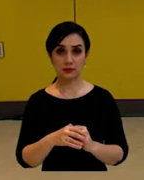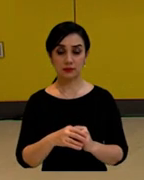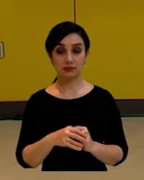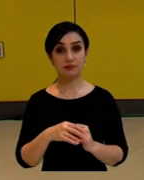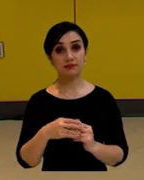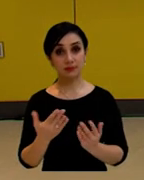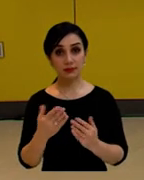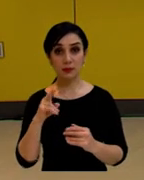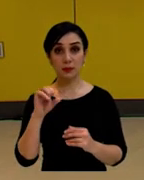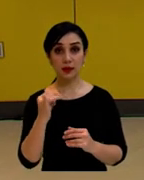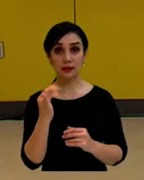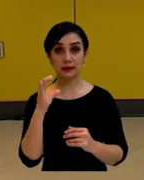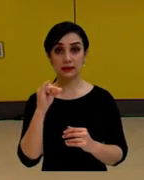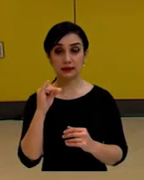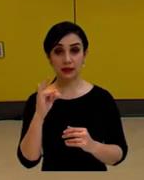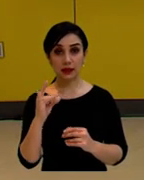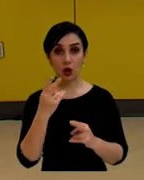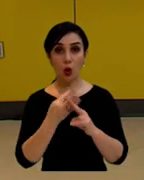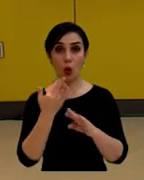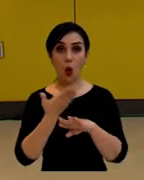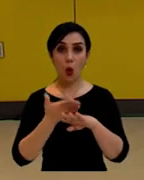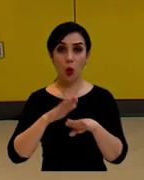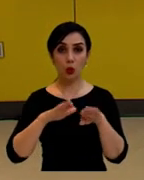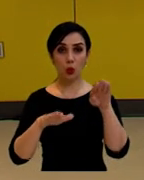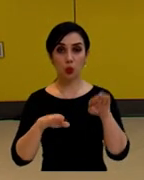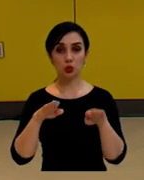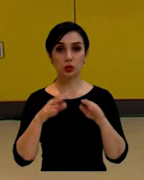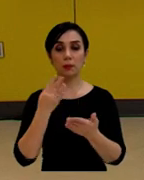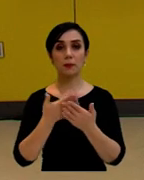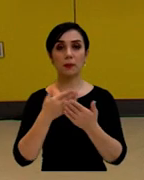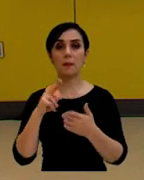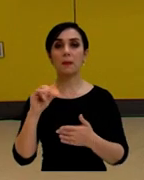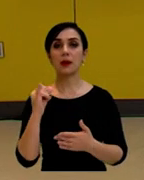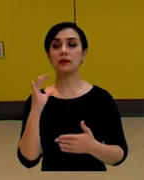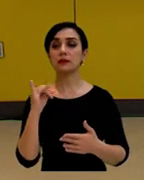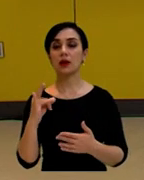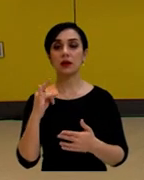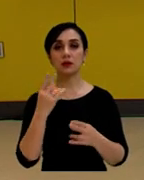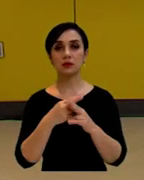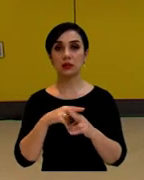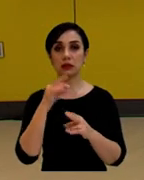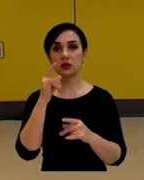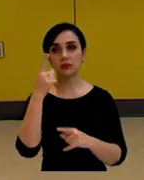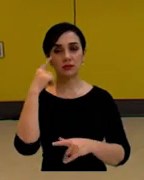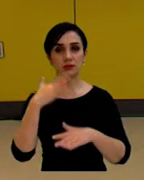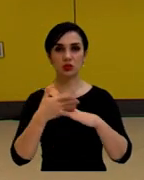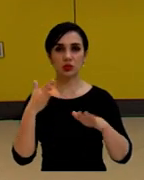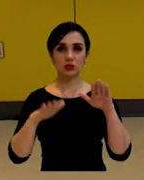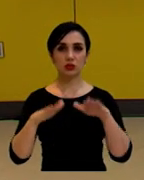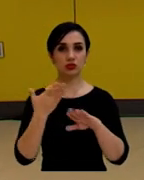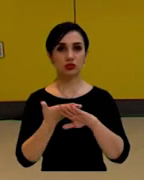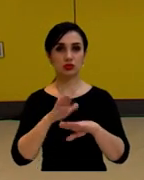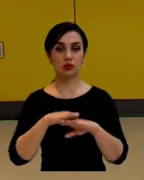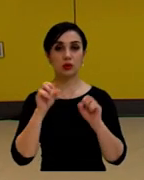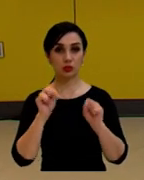Demak, paysa og'irlik o'lchovi sifatida eskirgan so'z hisoblanadi va u e'tibor